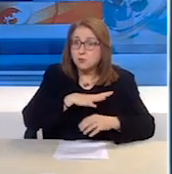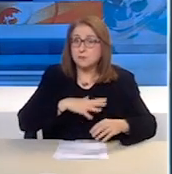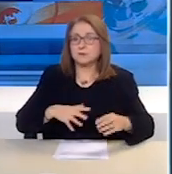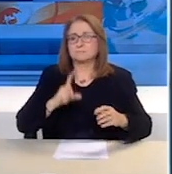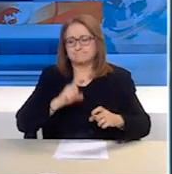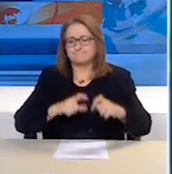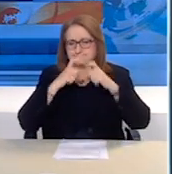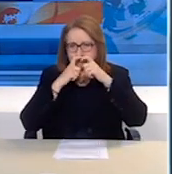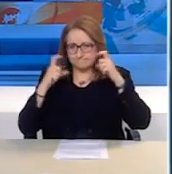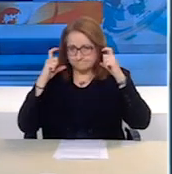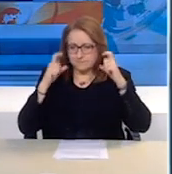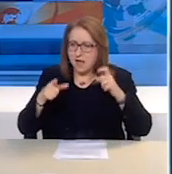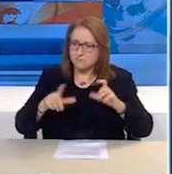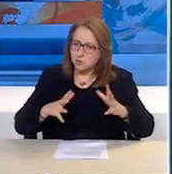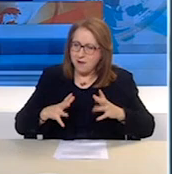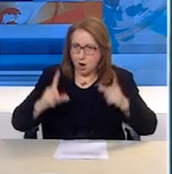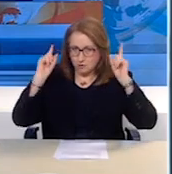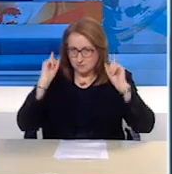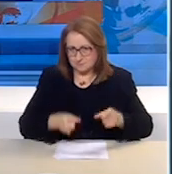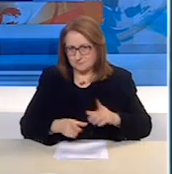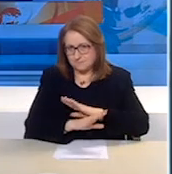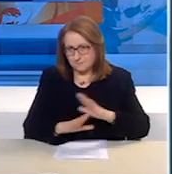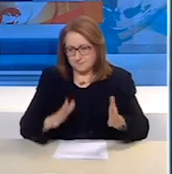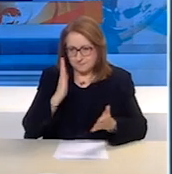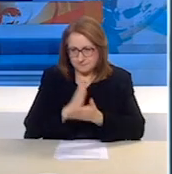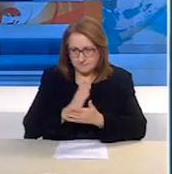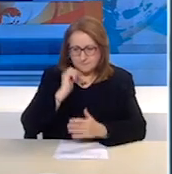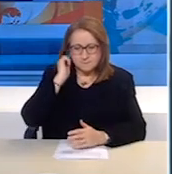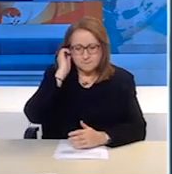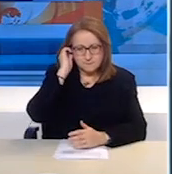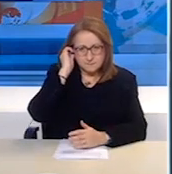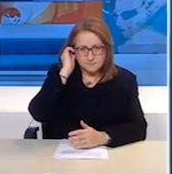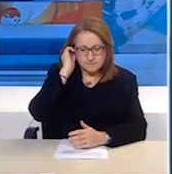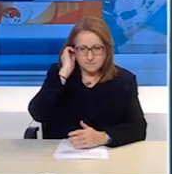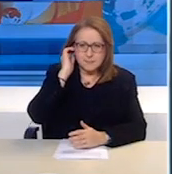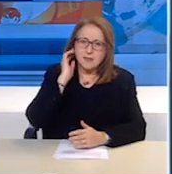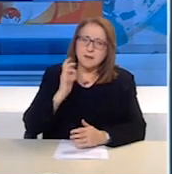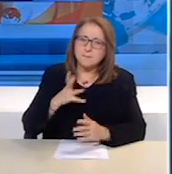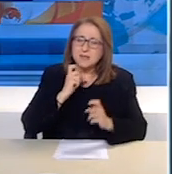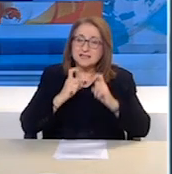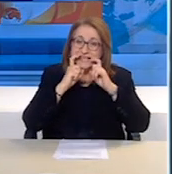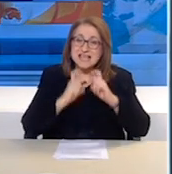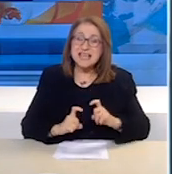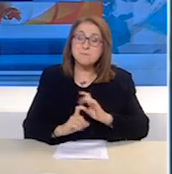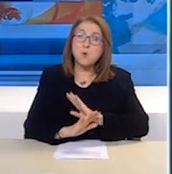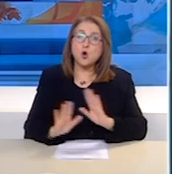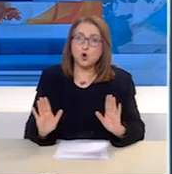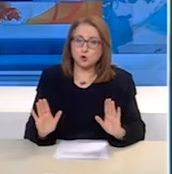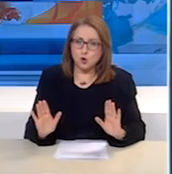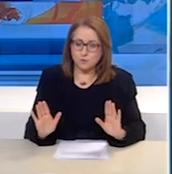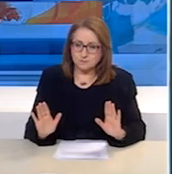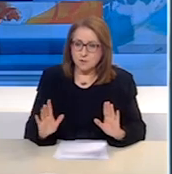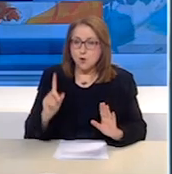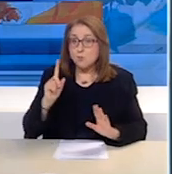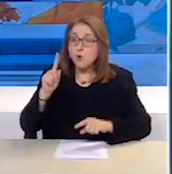κατά πλειοψηφία αποφάσισε να γίνεται αυτό, να τηρείται αυτό ως υποχρεωτικό μέτρο, εκτός βέβαια από